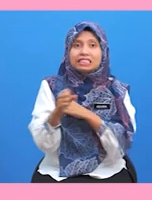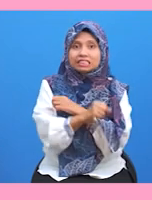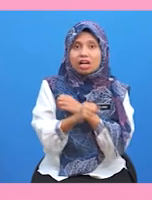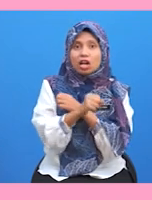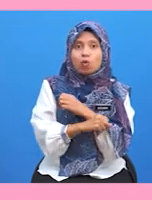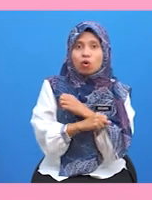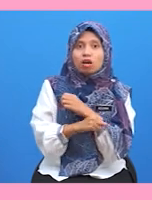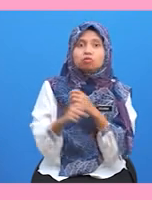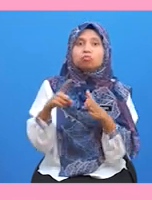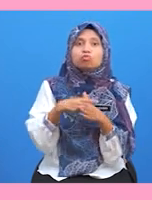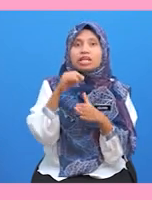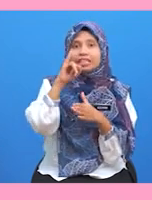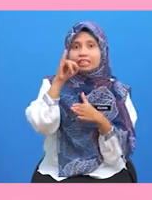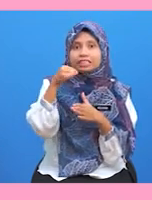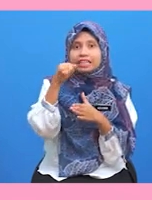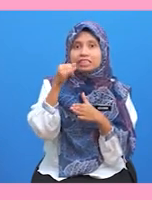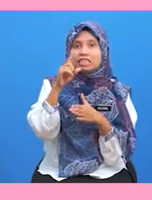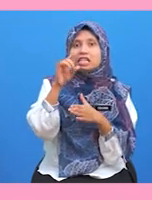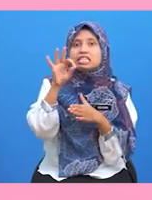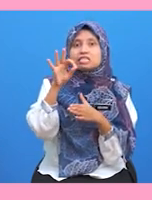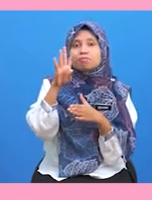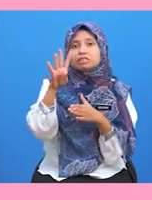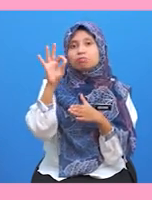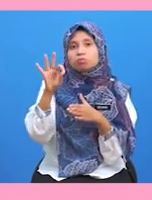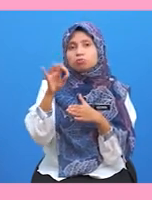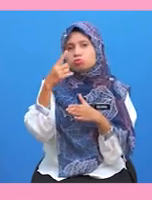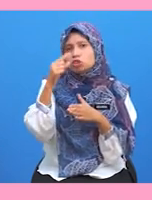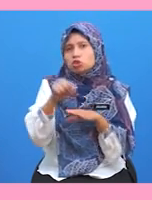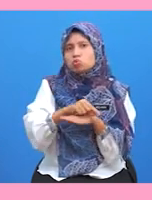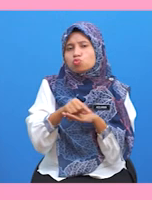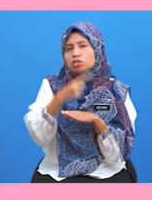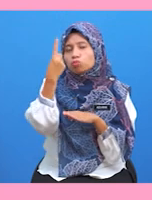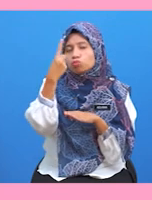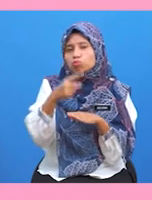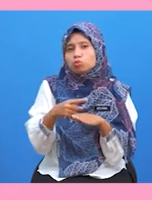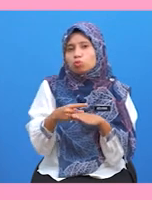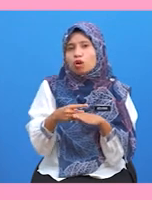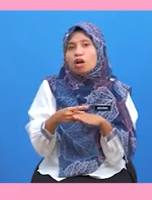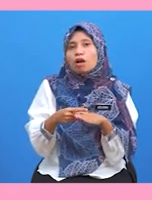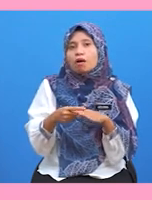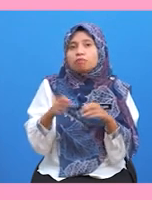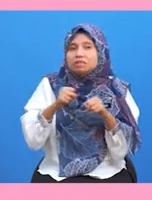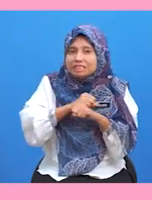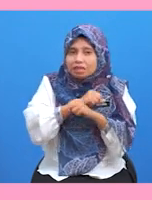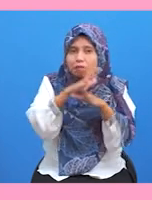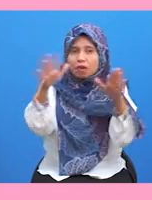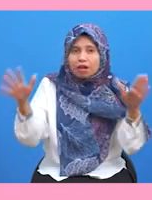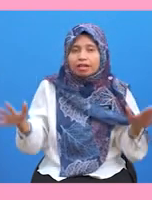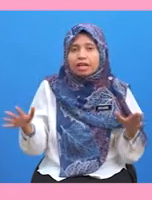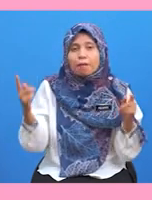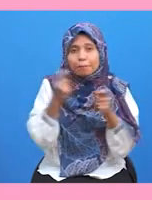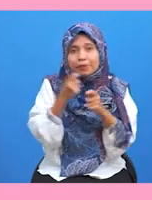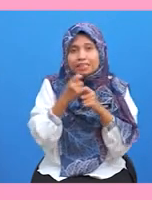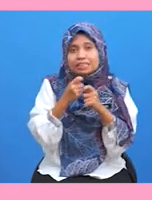Januari 1949. Utusan Sarawak digunakan sebagai saluran untuk menyebarkan tentangan